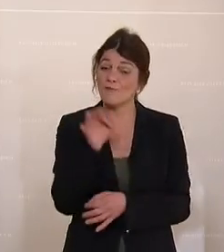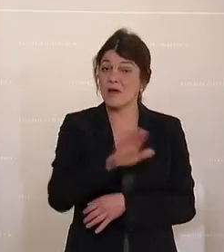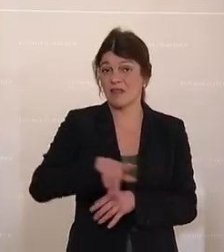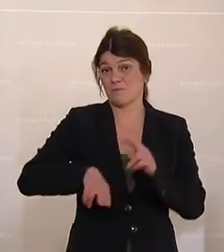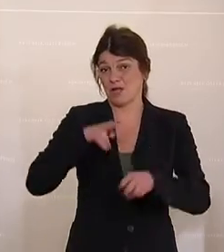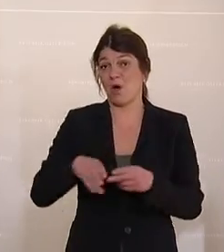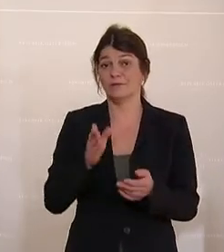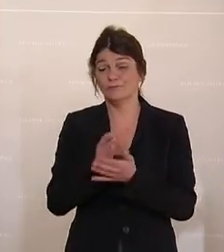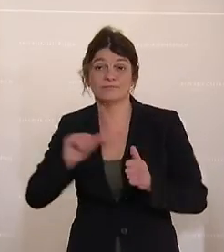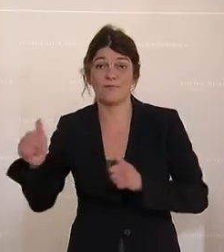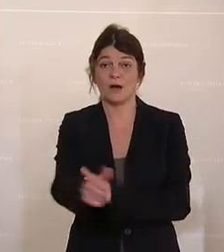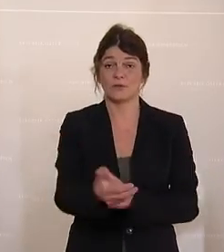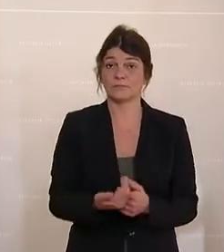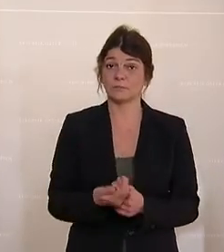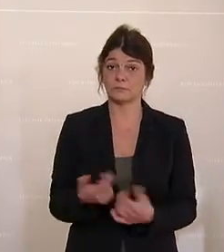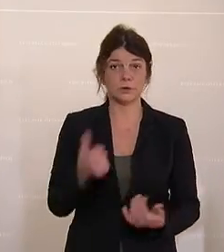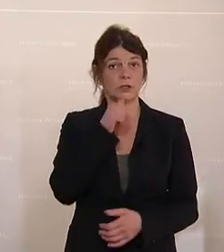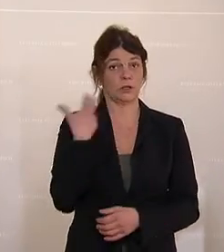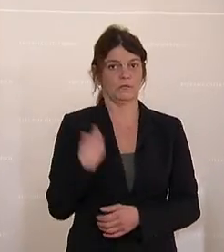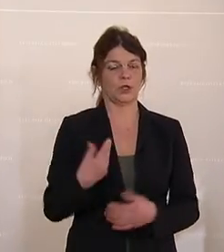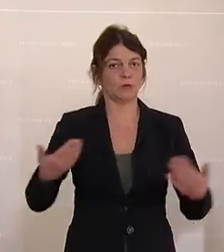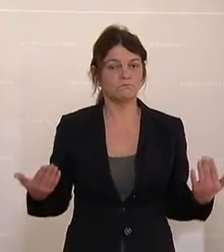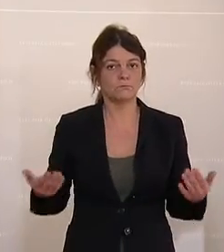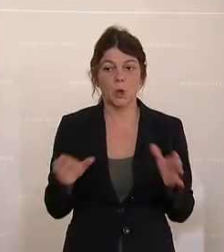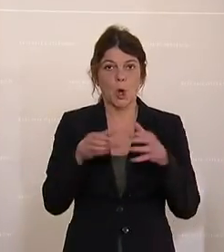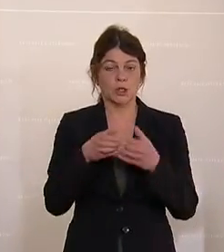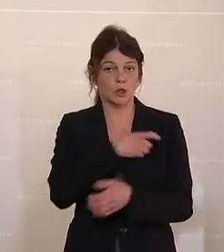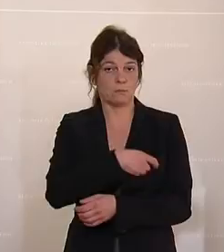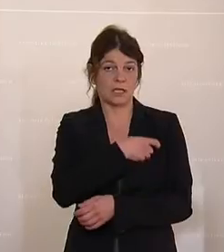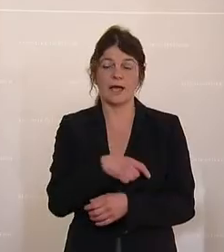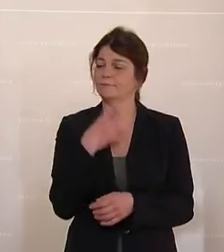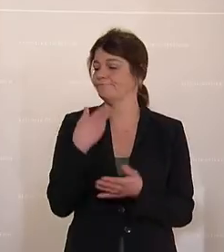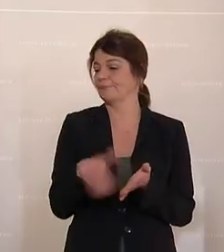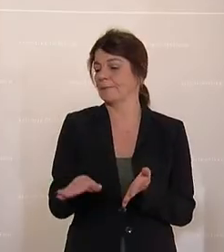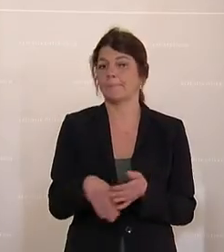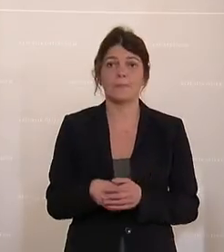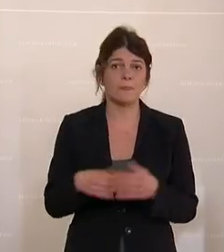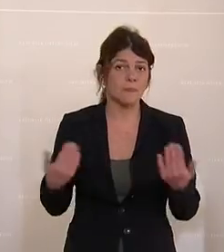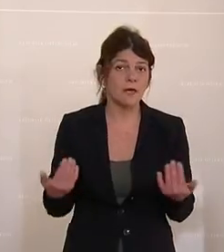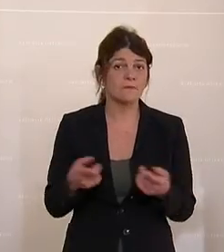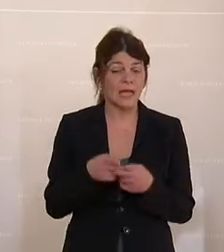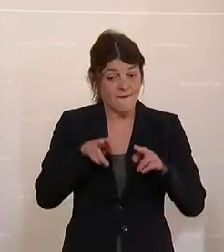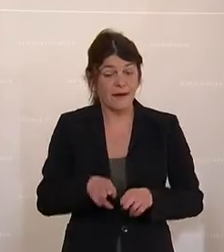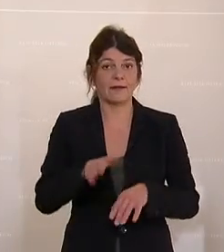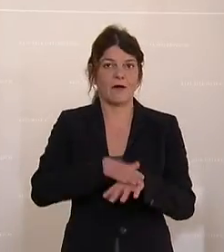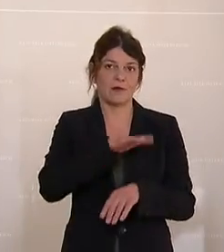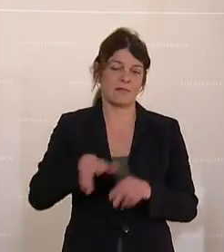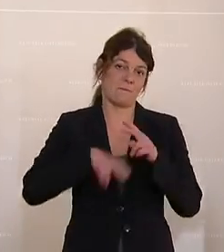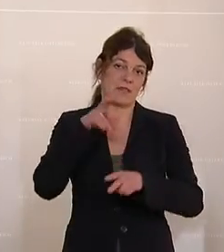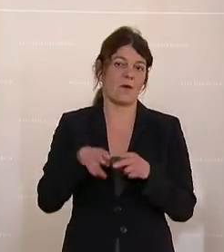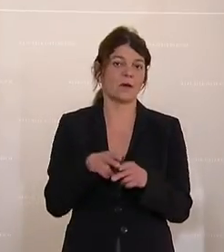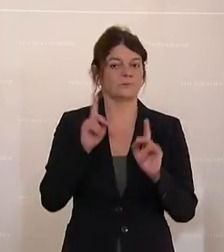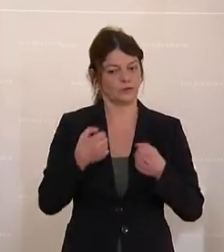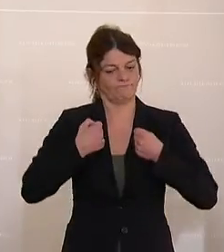haben. Und auch gestern wieder haben die Koalitionsparteien hier abgelehnt, das Recht auf Kinderbetreuung